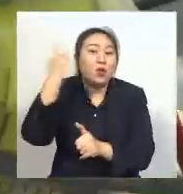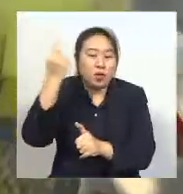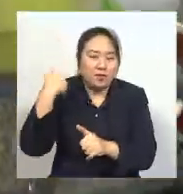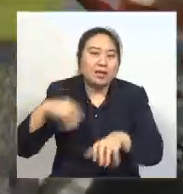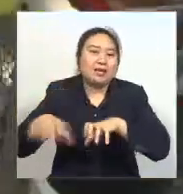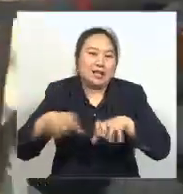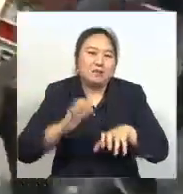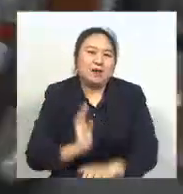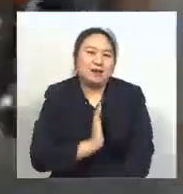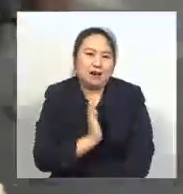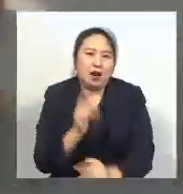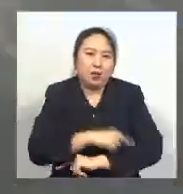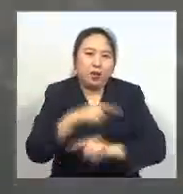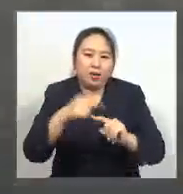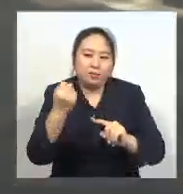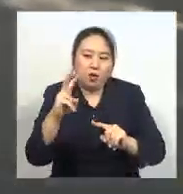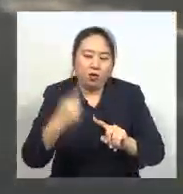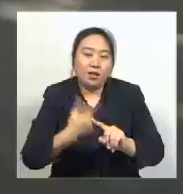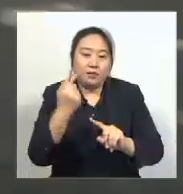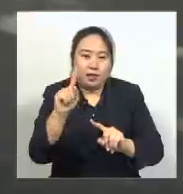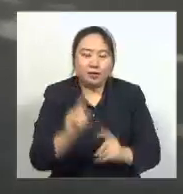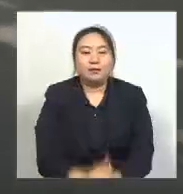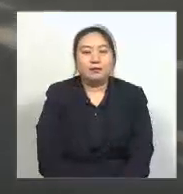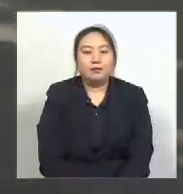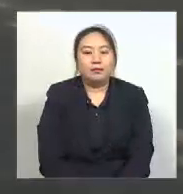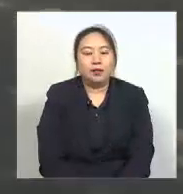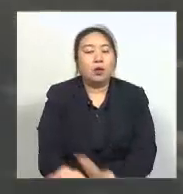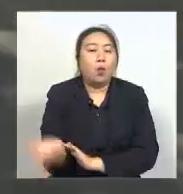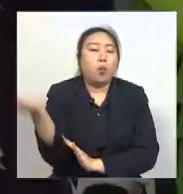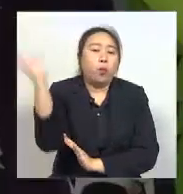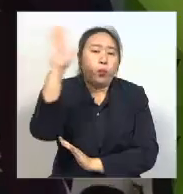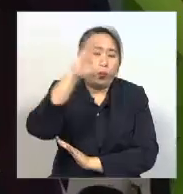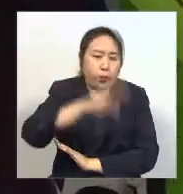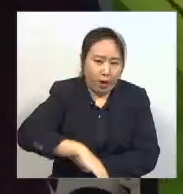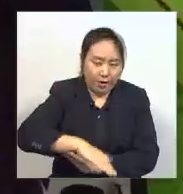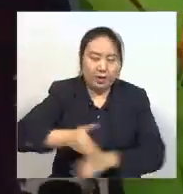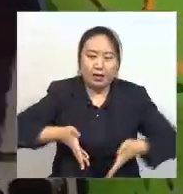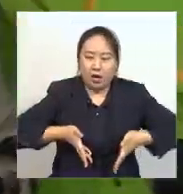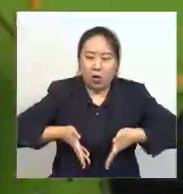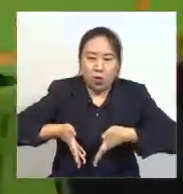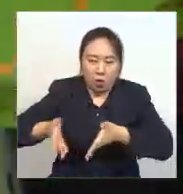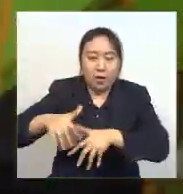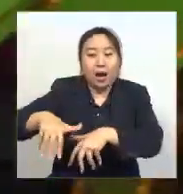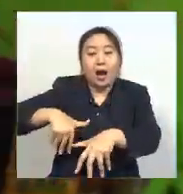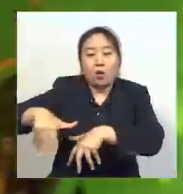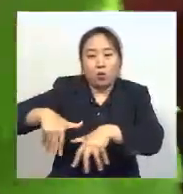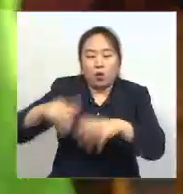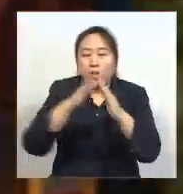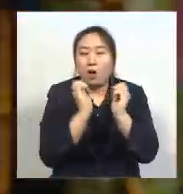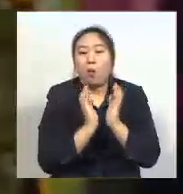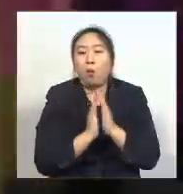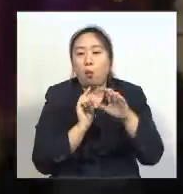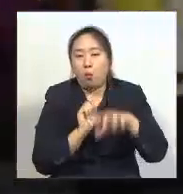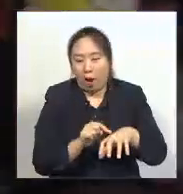านอย่างเป็นทางการวันที่12พฤศจิกายนนี้ตลอดทั้งวันที่บริเวณถนนทางเข้าชุมชนรอบบริเวณวัดเมืองศาสตร์หล